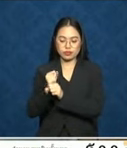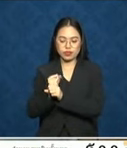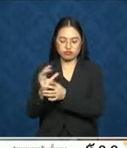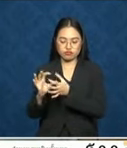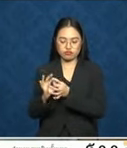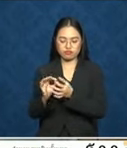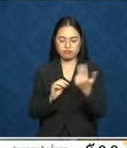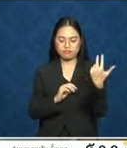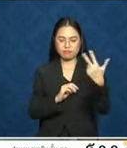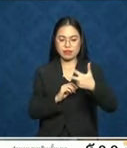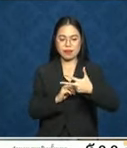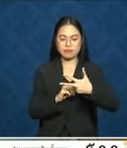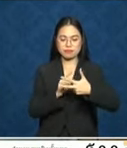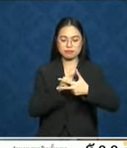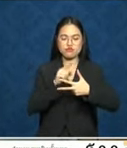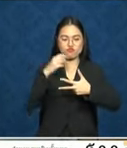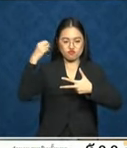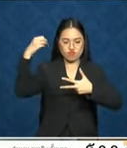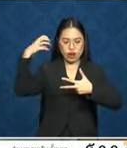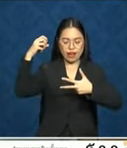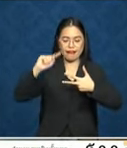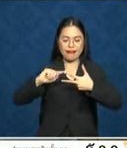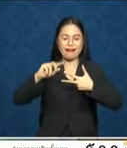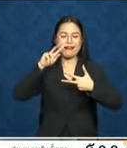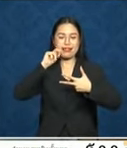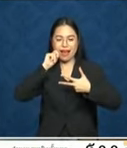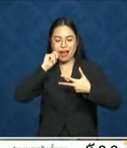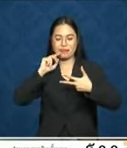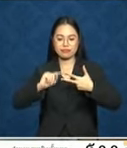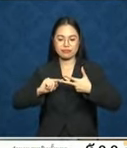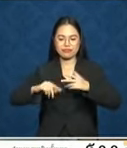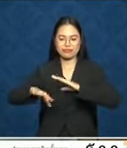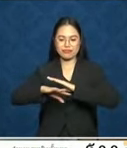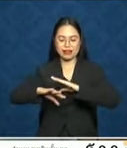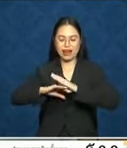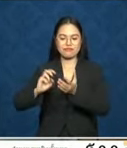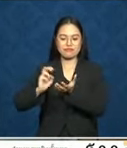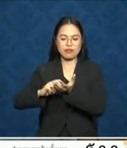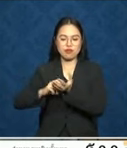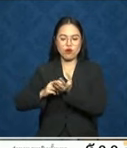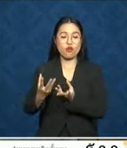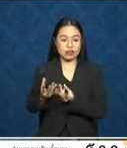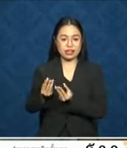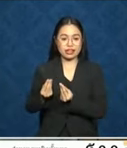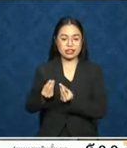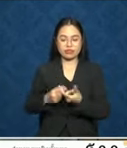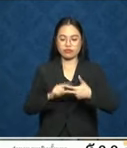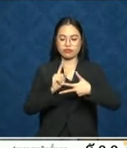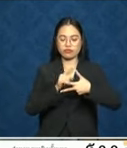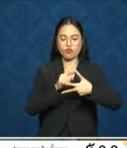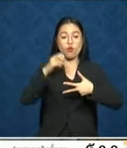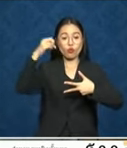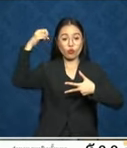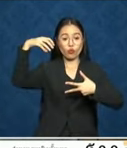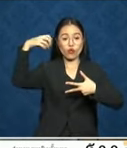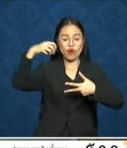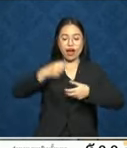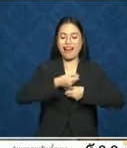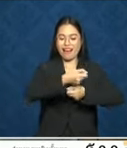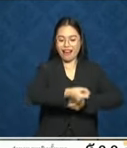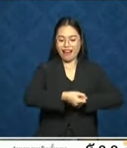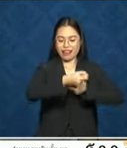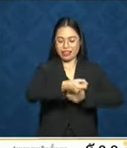เรื่องหลักครับคือเรื่องไฟเรื่องน้ำประปาและเรื่องเอกสารสิทธิ์ครับเรื่องไฟฟ้าการเพื่อการเกษตรและ